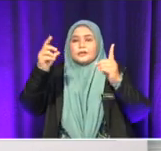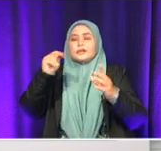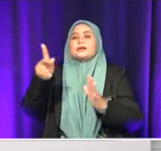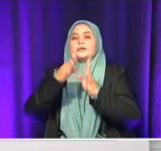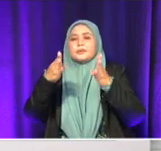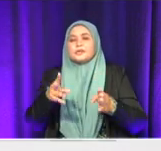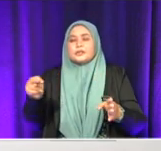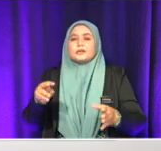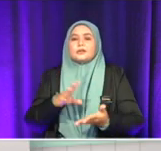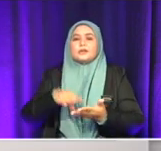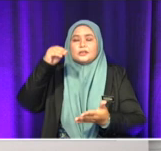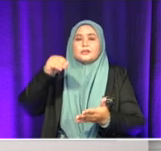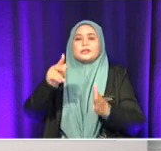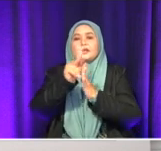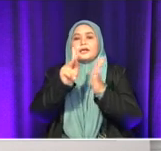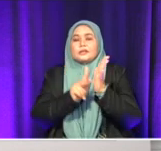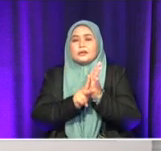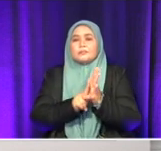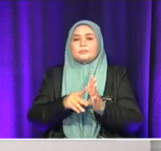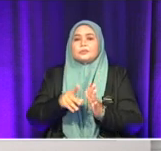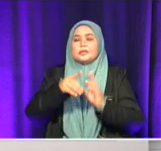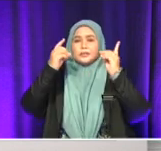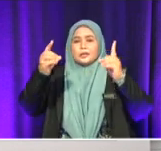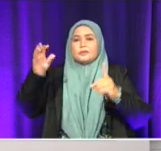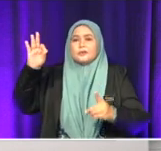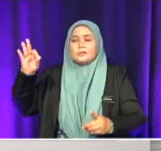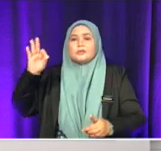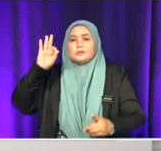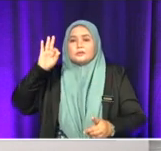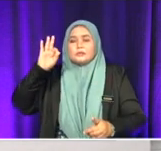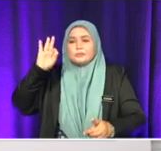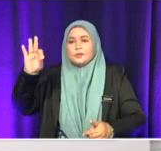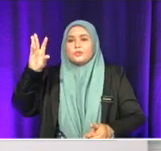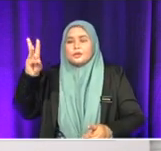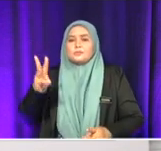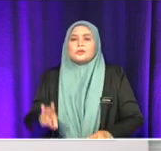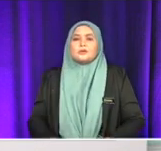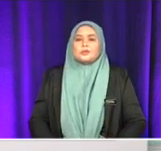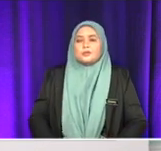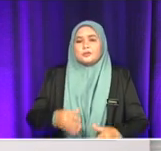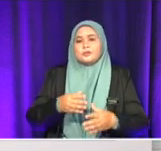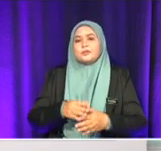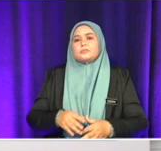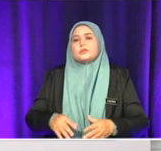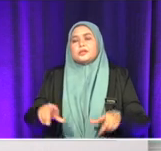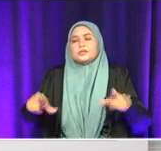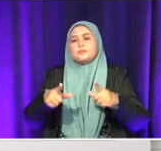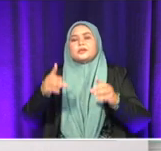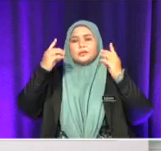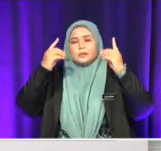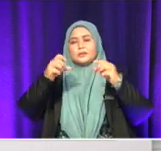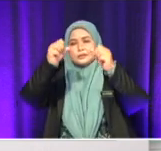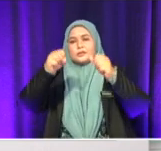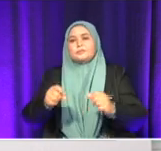tentang akta pendidikan 1996 kesimpulannya pelaksanaan sistem pendidikan di negara kita telah